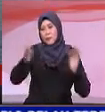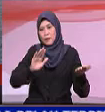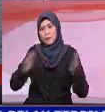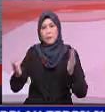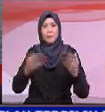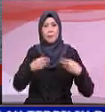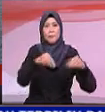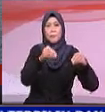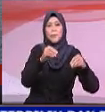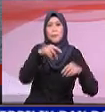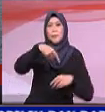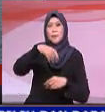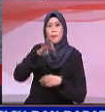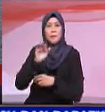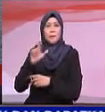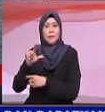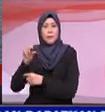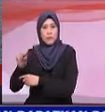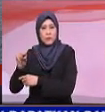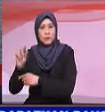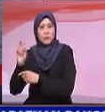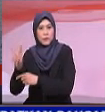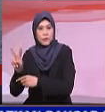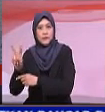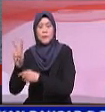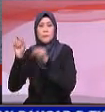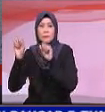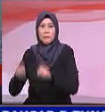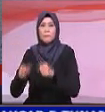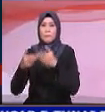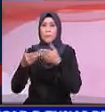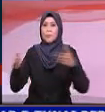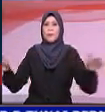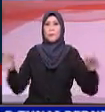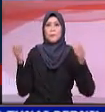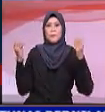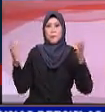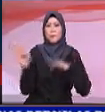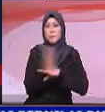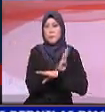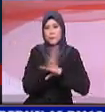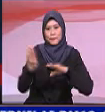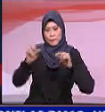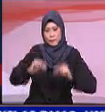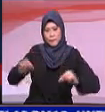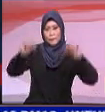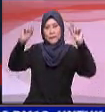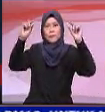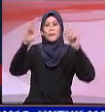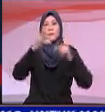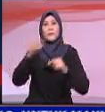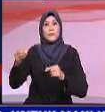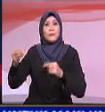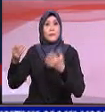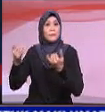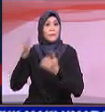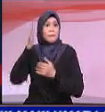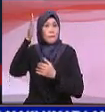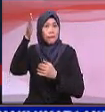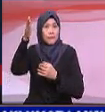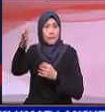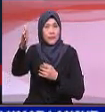konvensional. PFLNG 2 akan membolehkan syarikat membuka lebih banyak medan gas terpencil dan terdampar pada masa